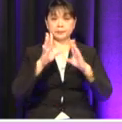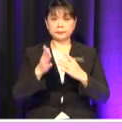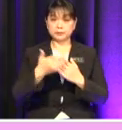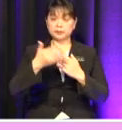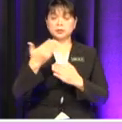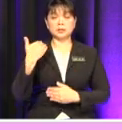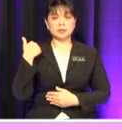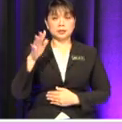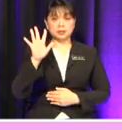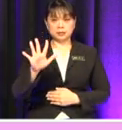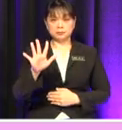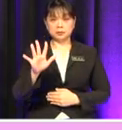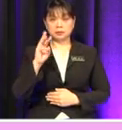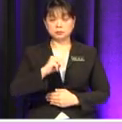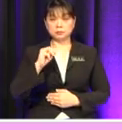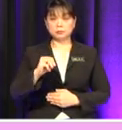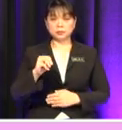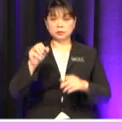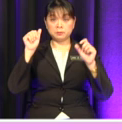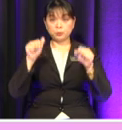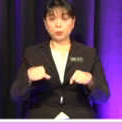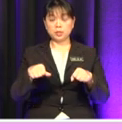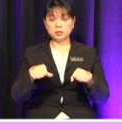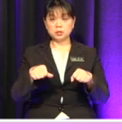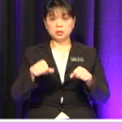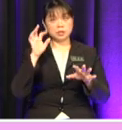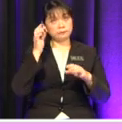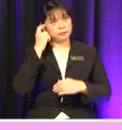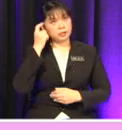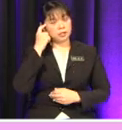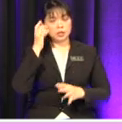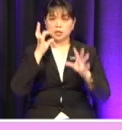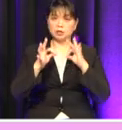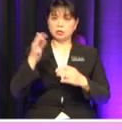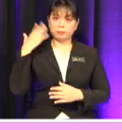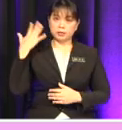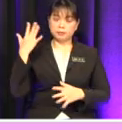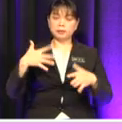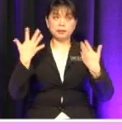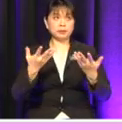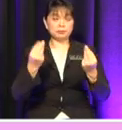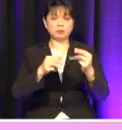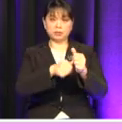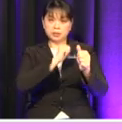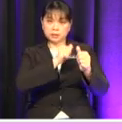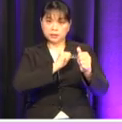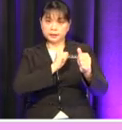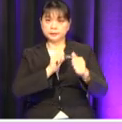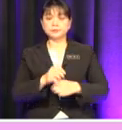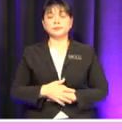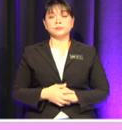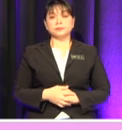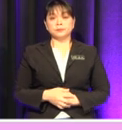boleh juga apa tuh calon memikirkan kalau panas bagaimana dia nak mengelakkan oke yang pertama